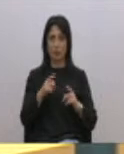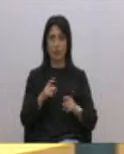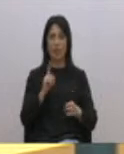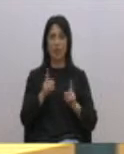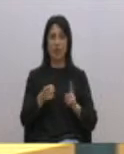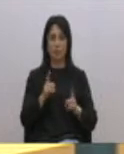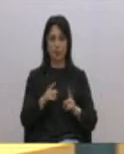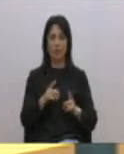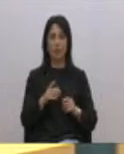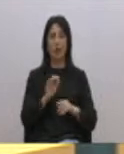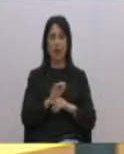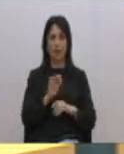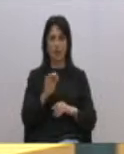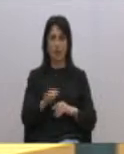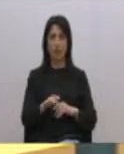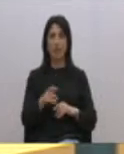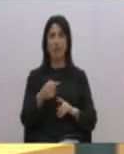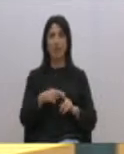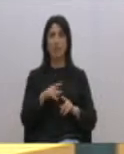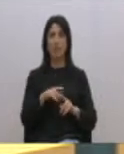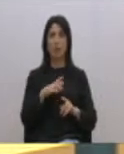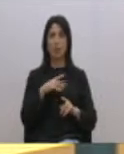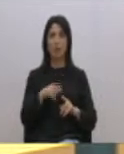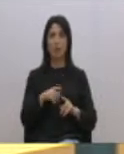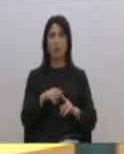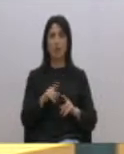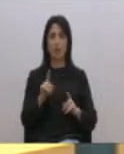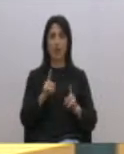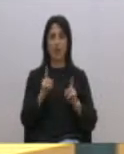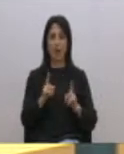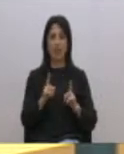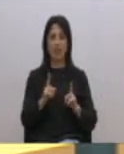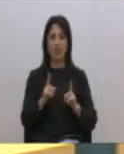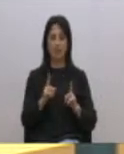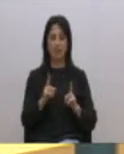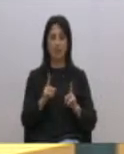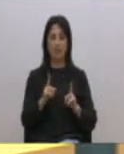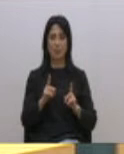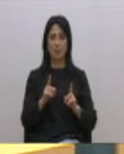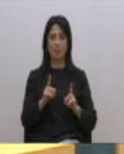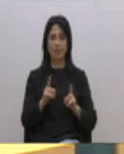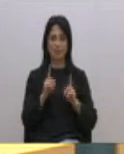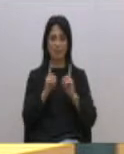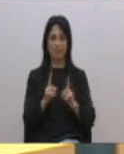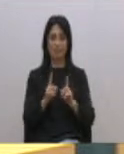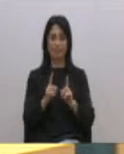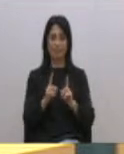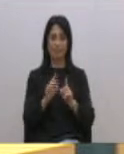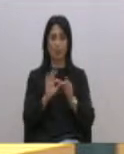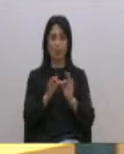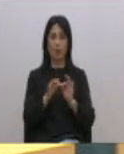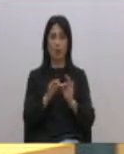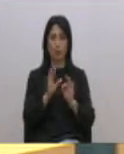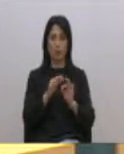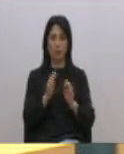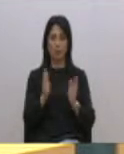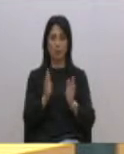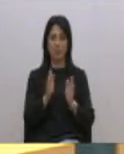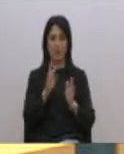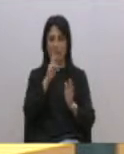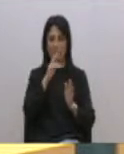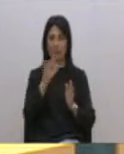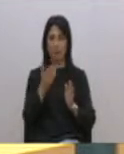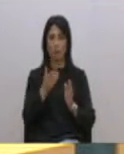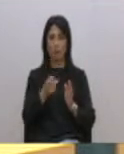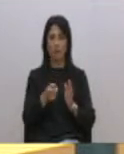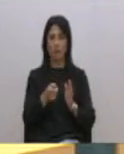ნამდვილად გაგზავნილია. Ეს იყო გარკვეული, ასე ვთქვათ, ეპიზოდი, კონკრეტული მცირე ხარვეზი,